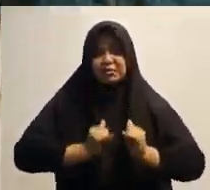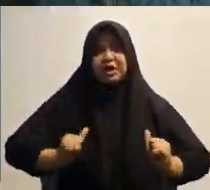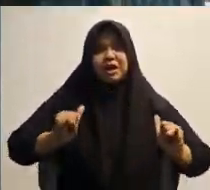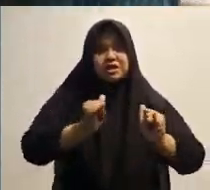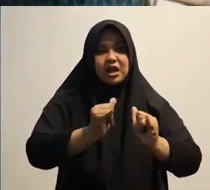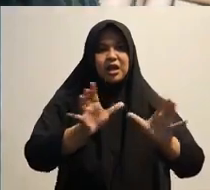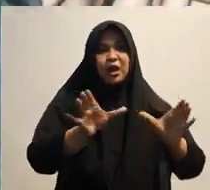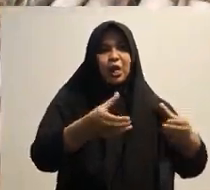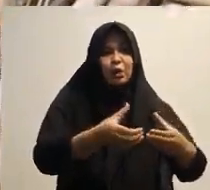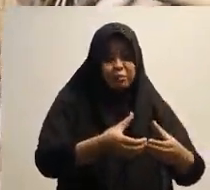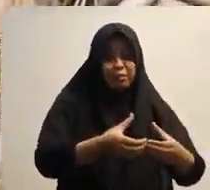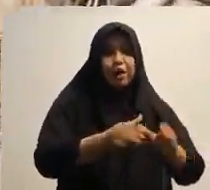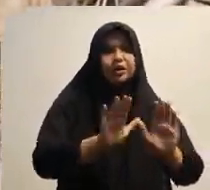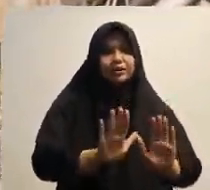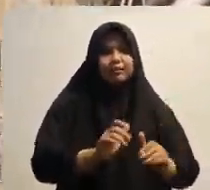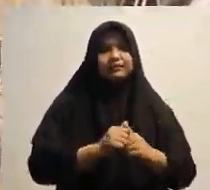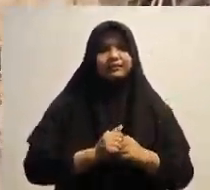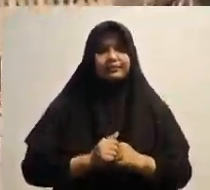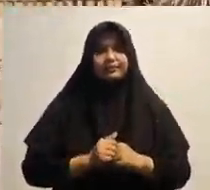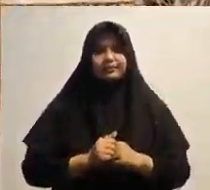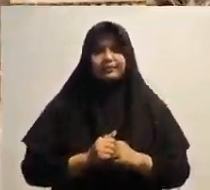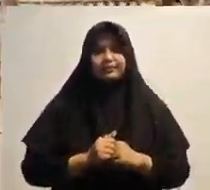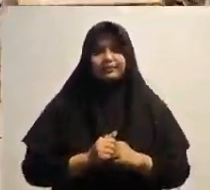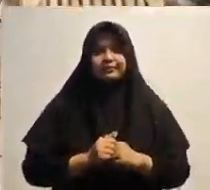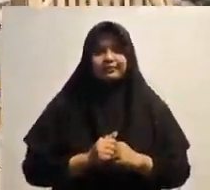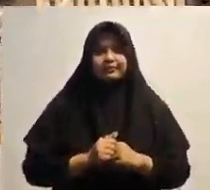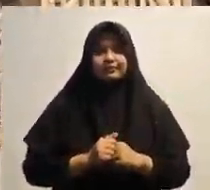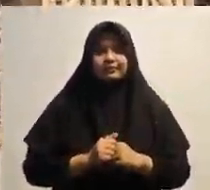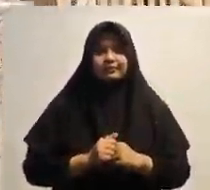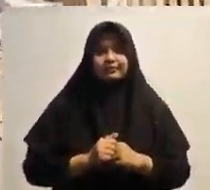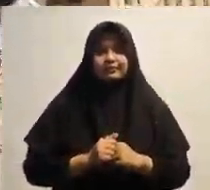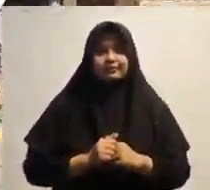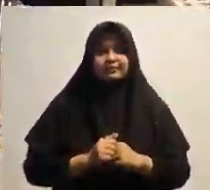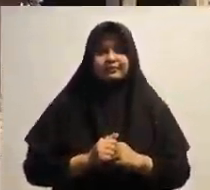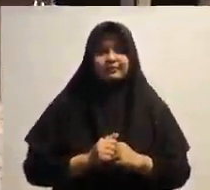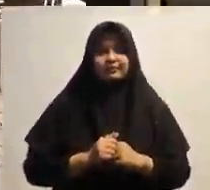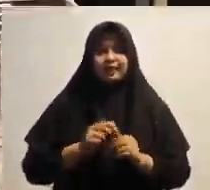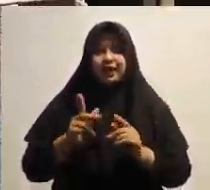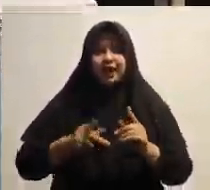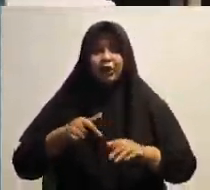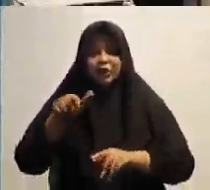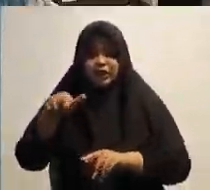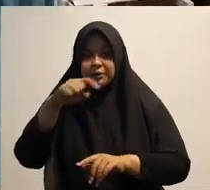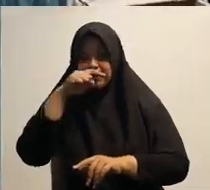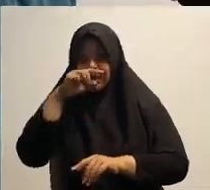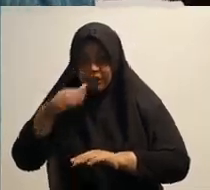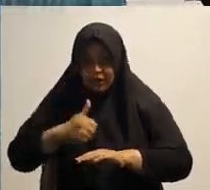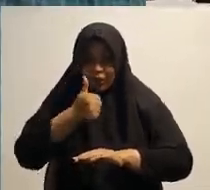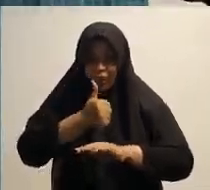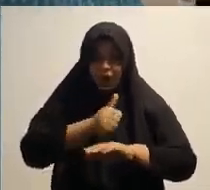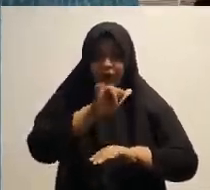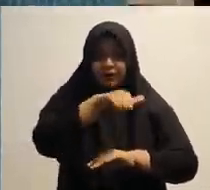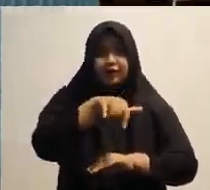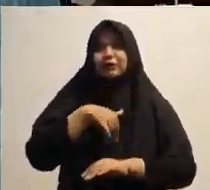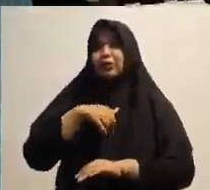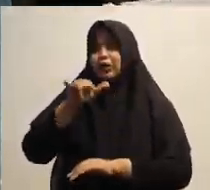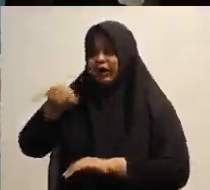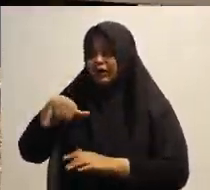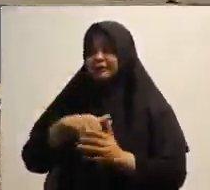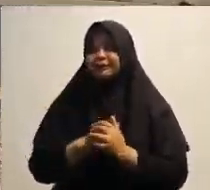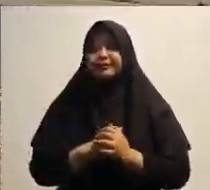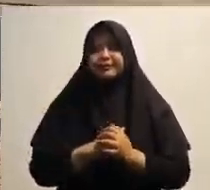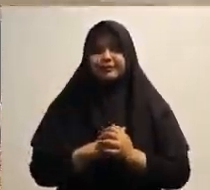Jadi kebersamaan sebagai kelompok gitu juga ada ya, Pak ya? Ada. Mengelola bersama, apalagi sebagai ketua ya, Pak ya? Iya.